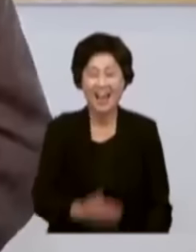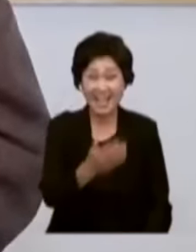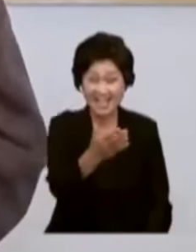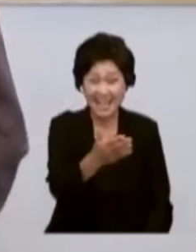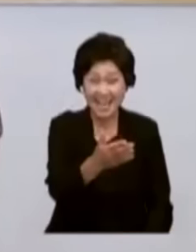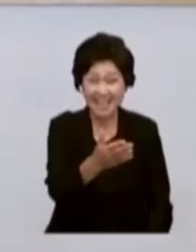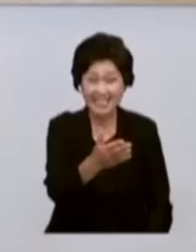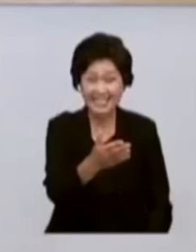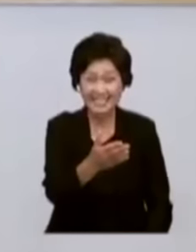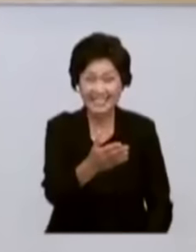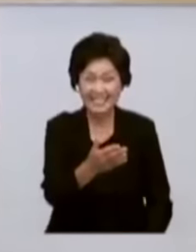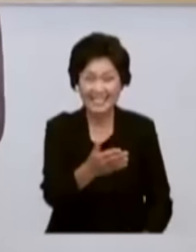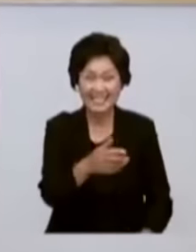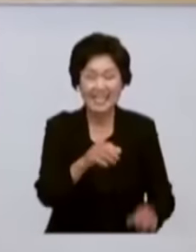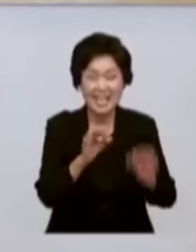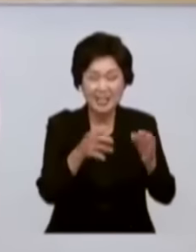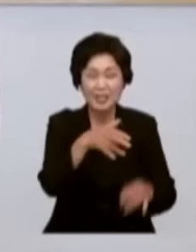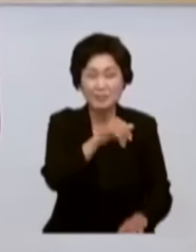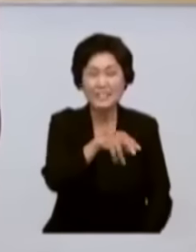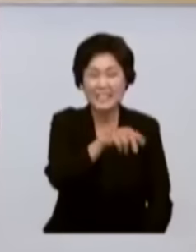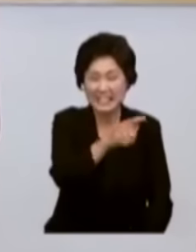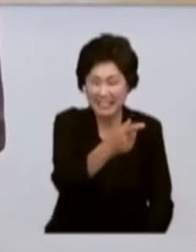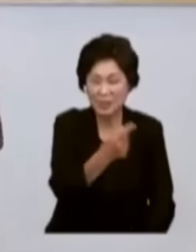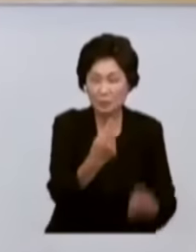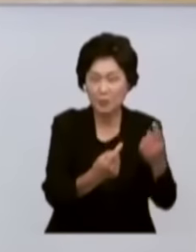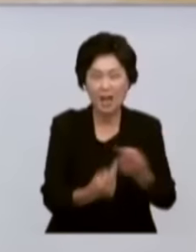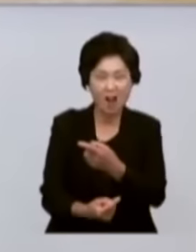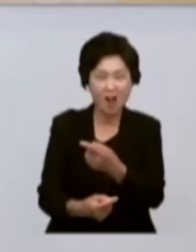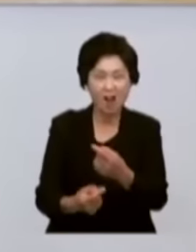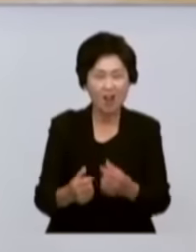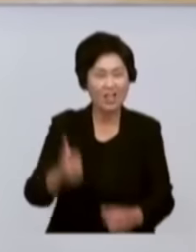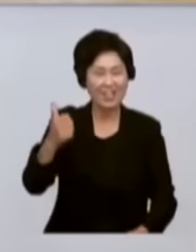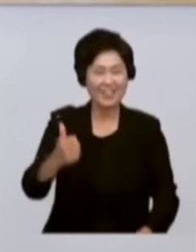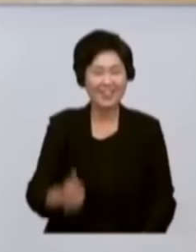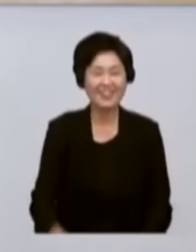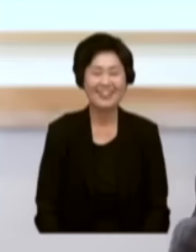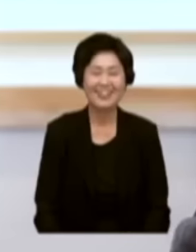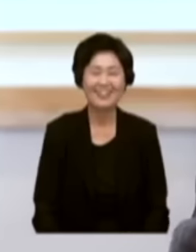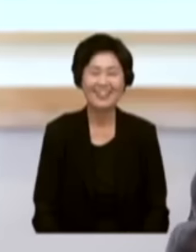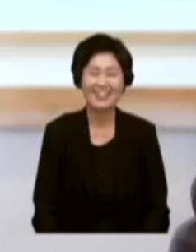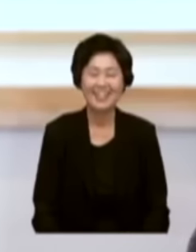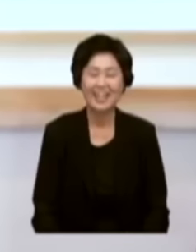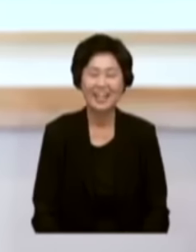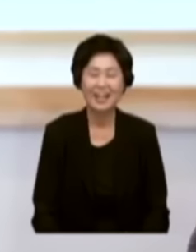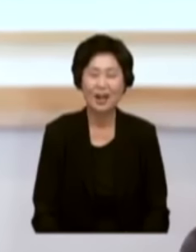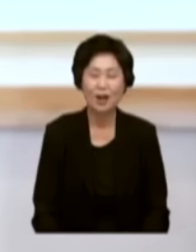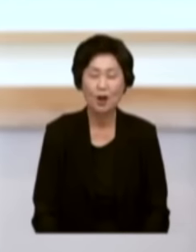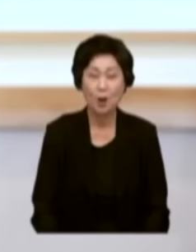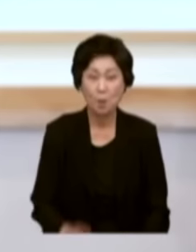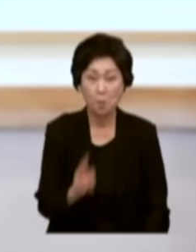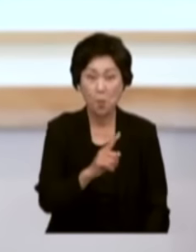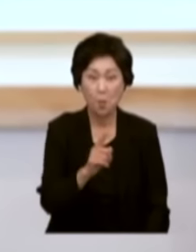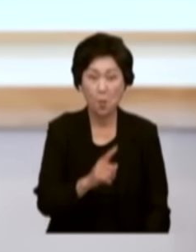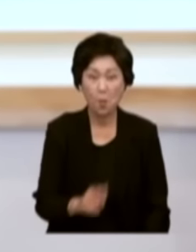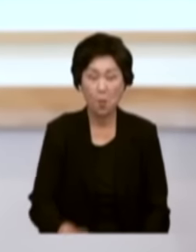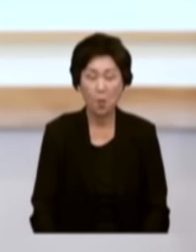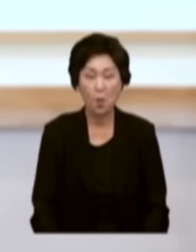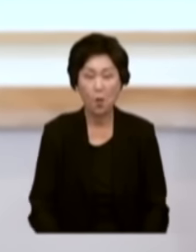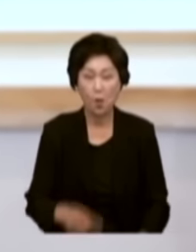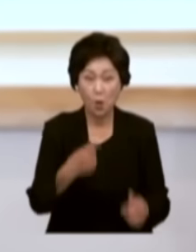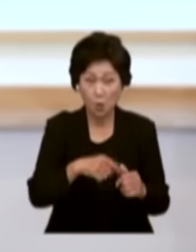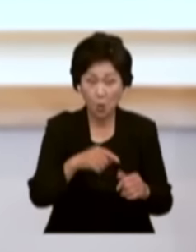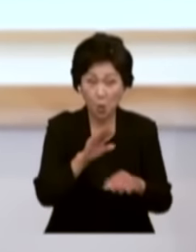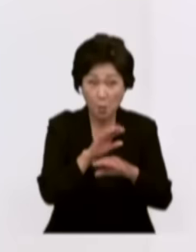이거 대본 써주는 거거든요. 예. 아니 근데 집사님, 저기, 교회 오빠였어? 어, 교회 오빠였어요? 예.